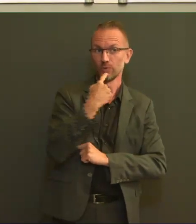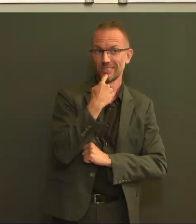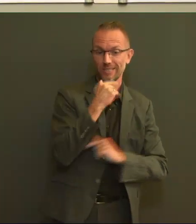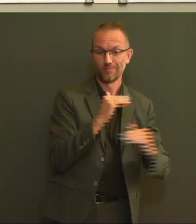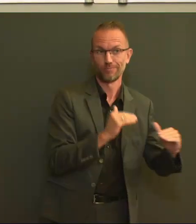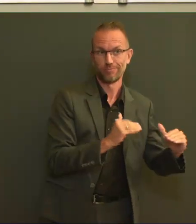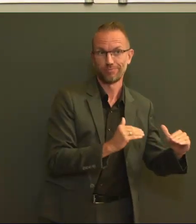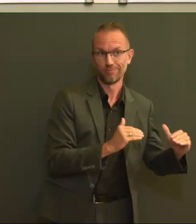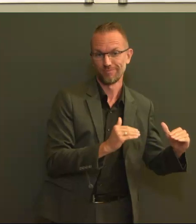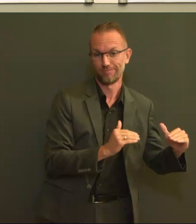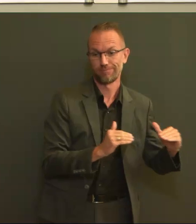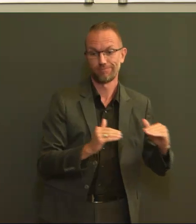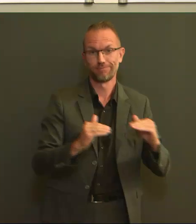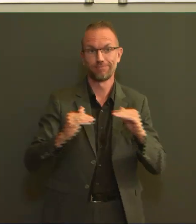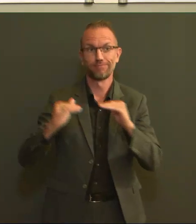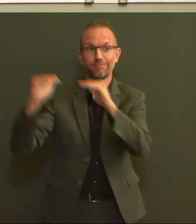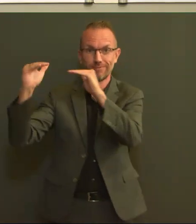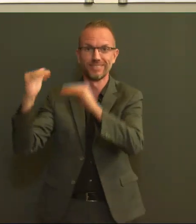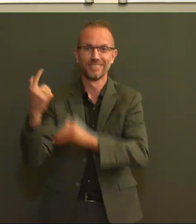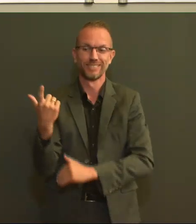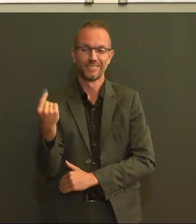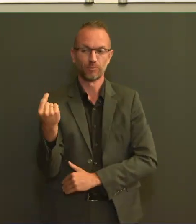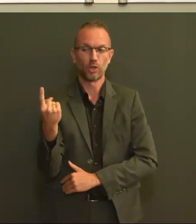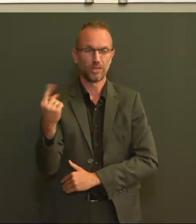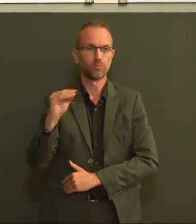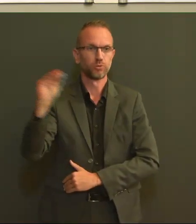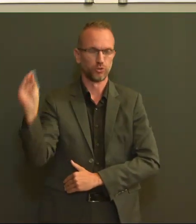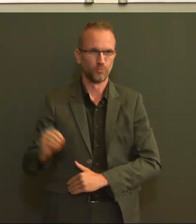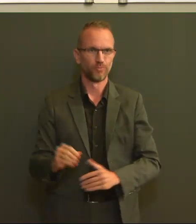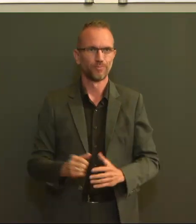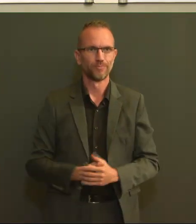infections a augmenté de 71%.